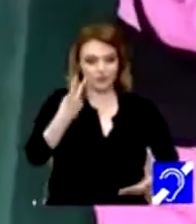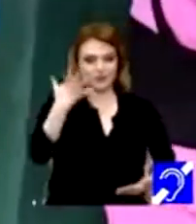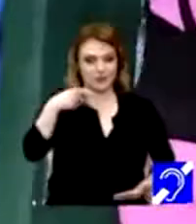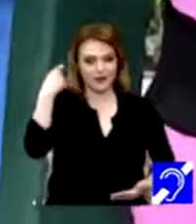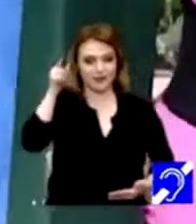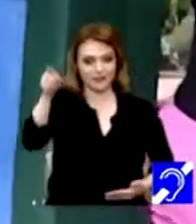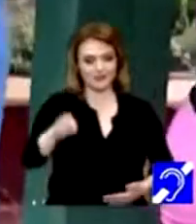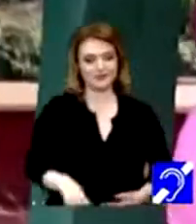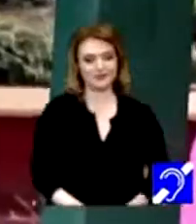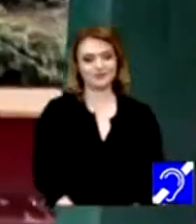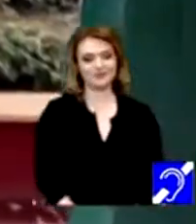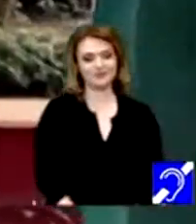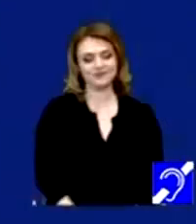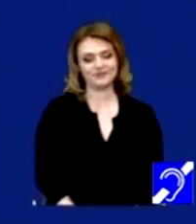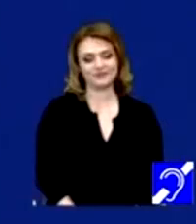ani.